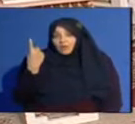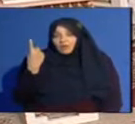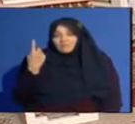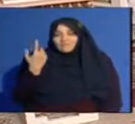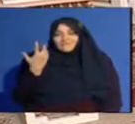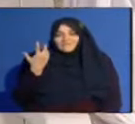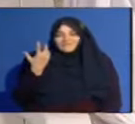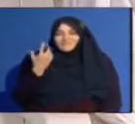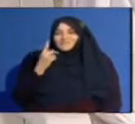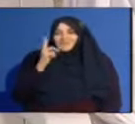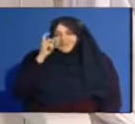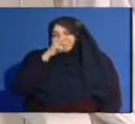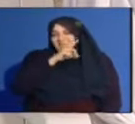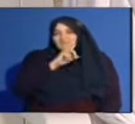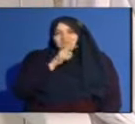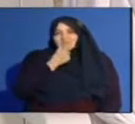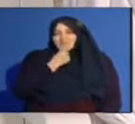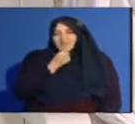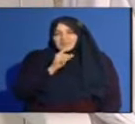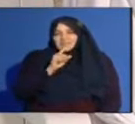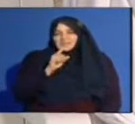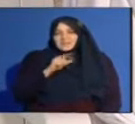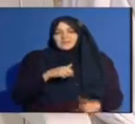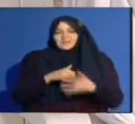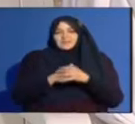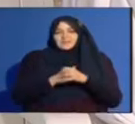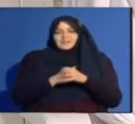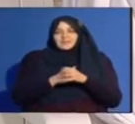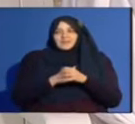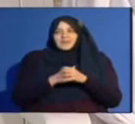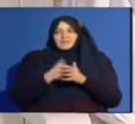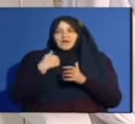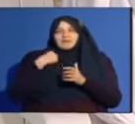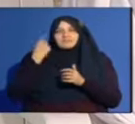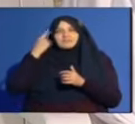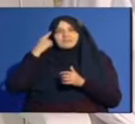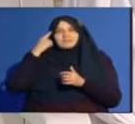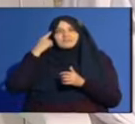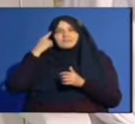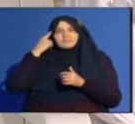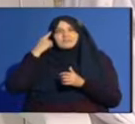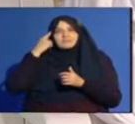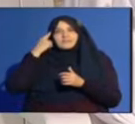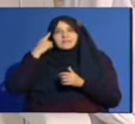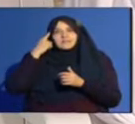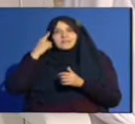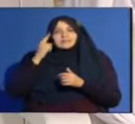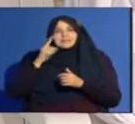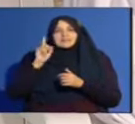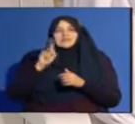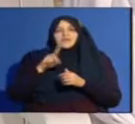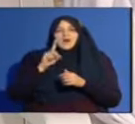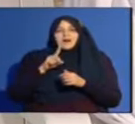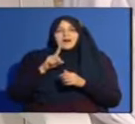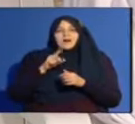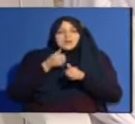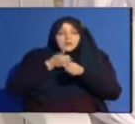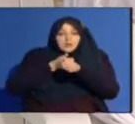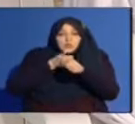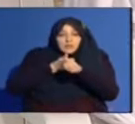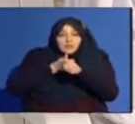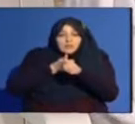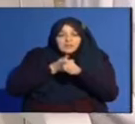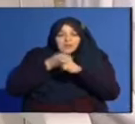الأمر صعب. ومن الشواهد التي تحضرني الآن بعضهم كان يتبع الجنازة عن طريق